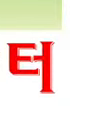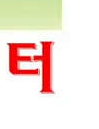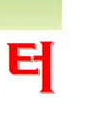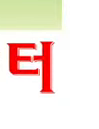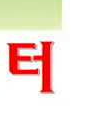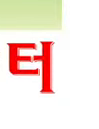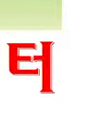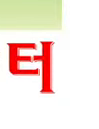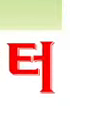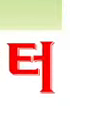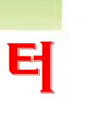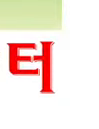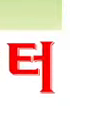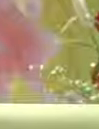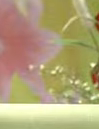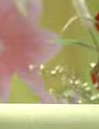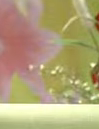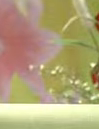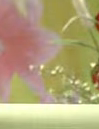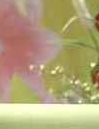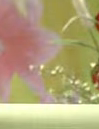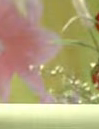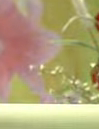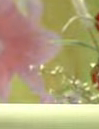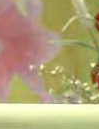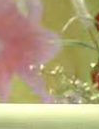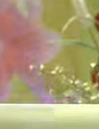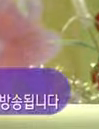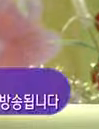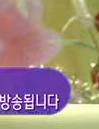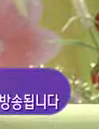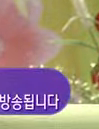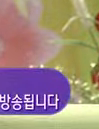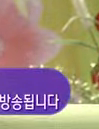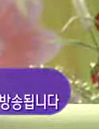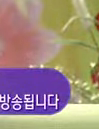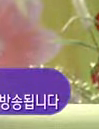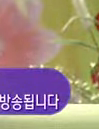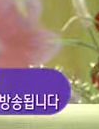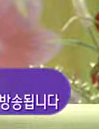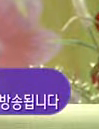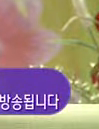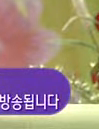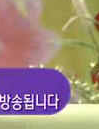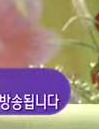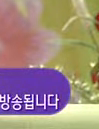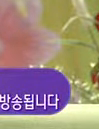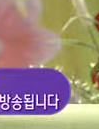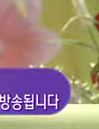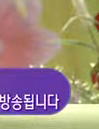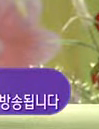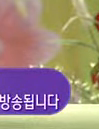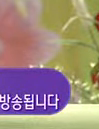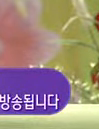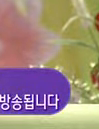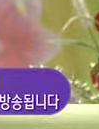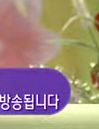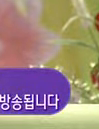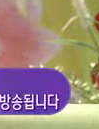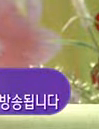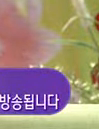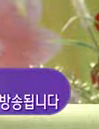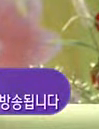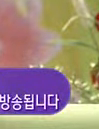화장품 세트를 선물로 드리겠습니다. 자, 내일 화요일은요, 아주 또 재미있는 시간이 기다리고 있습니다. 토크 배틀, 할 말 있으다.